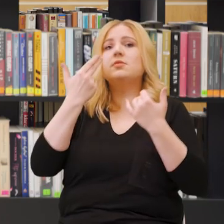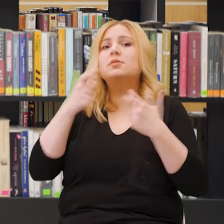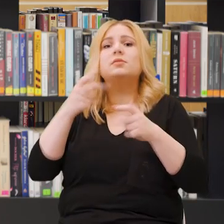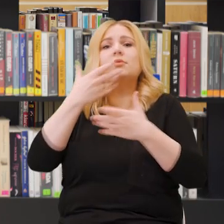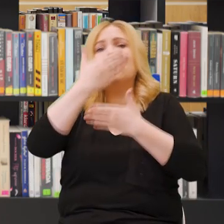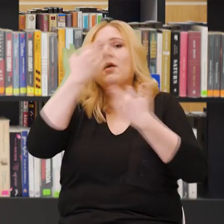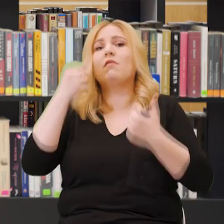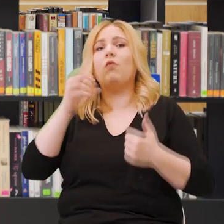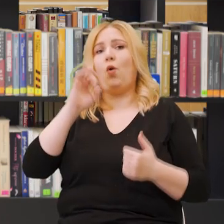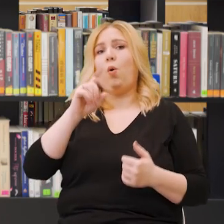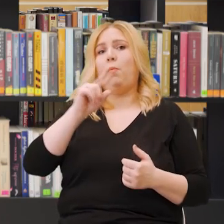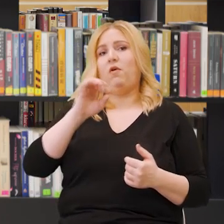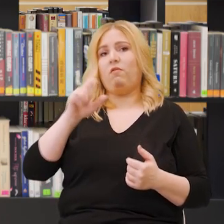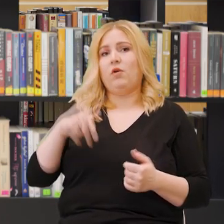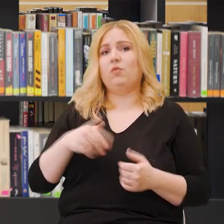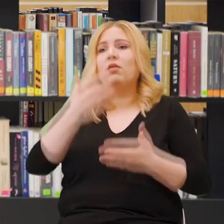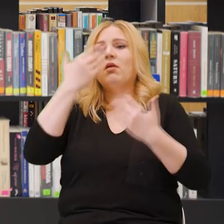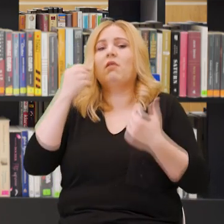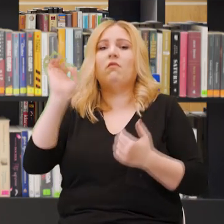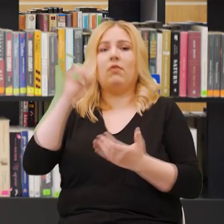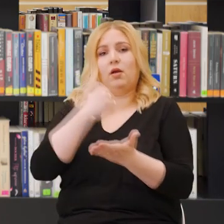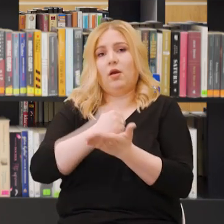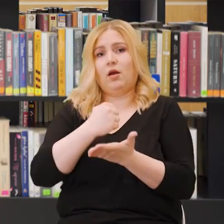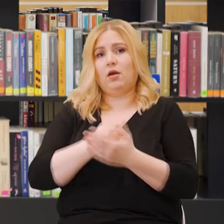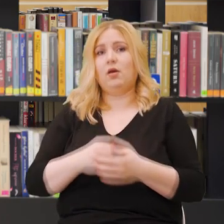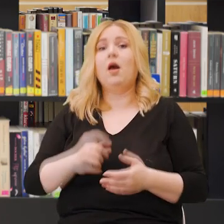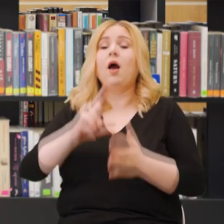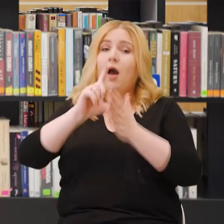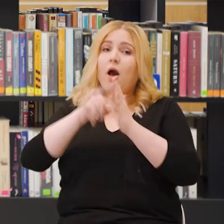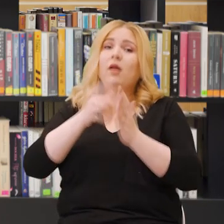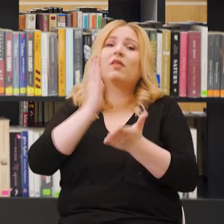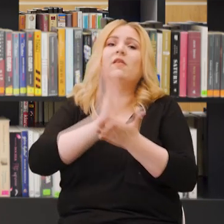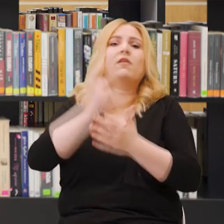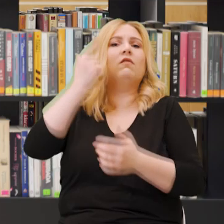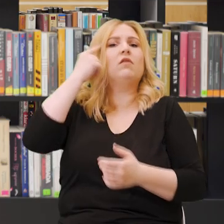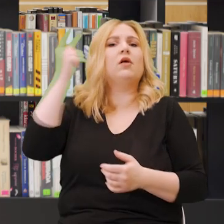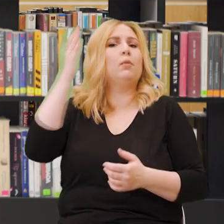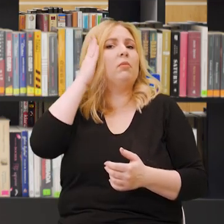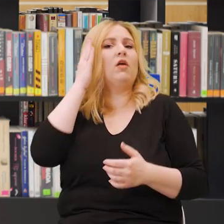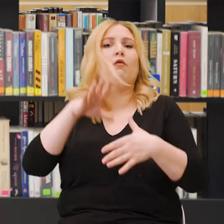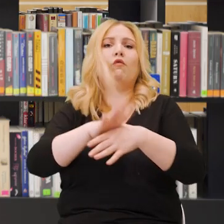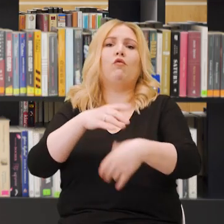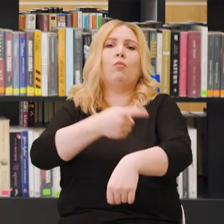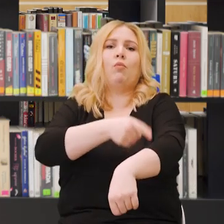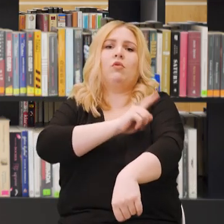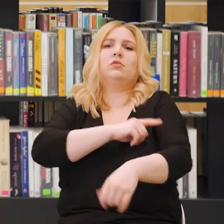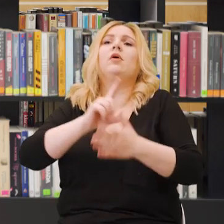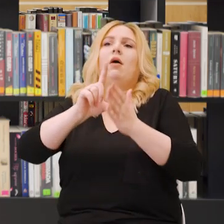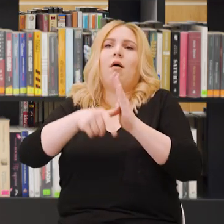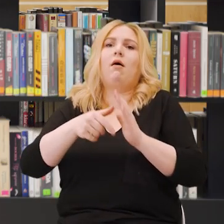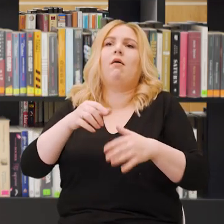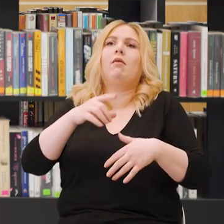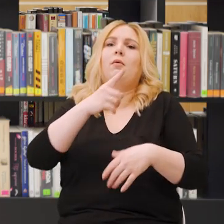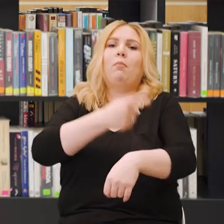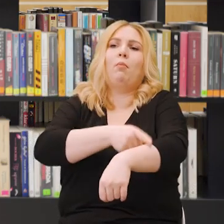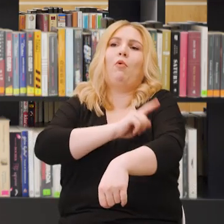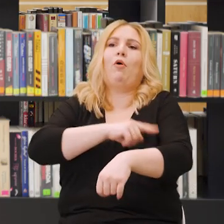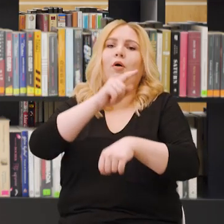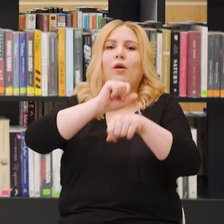wiedziała o nim zupełnie nic. Nie znała nawet jego adresu. Wiedziała tylko, że mieszka w Poznaniu, ale wobec faktu, że Poznań